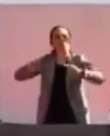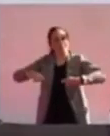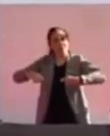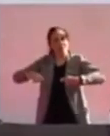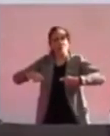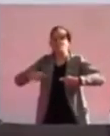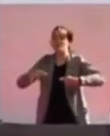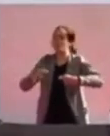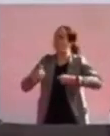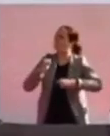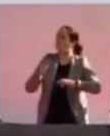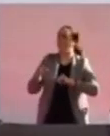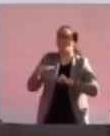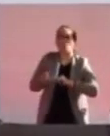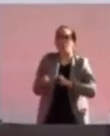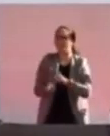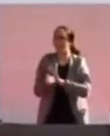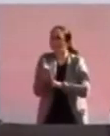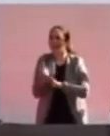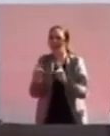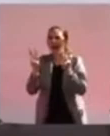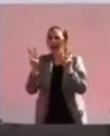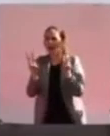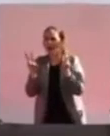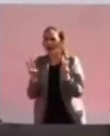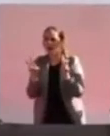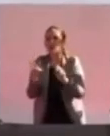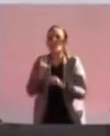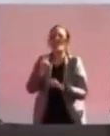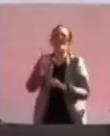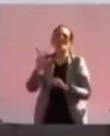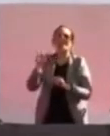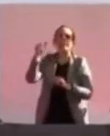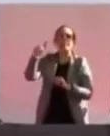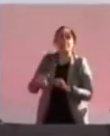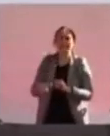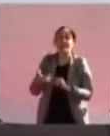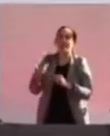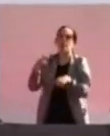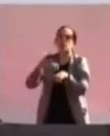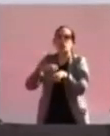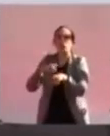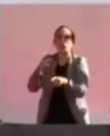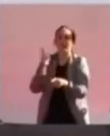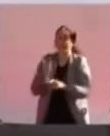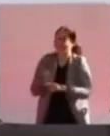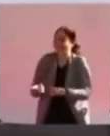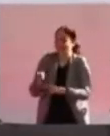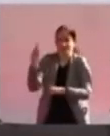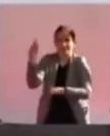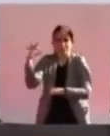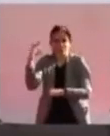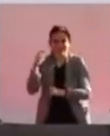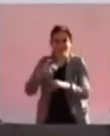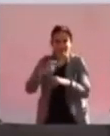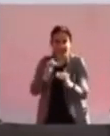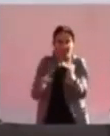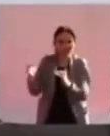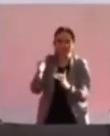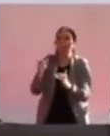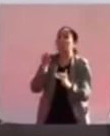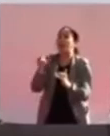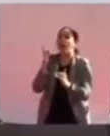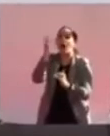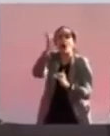23 mila medici specializzandi che da anni rischiano di non entrare specializzazione e che pure questa